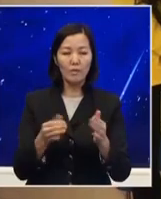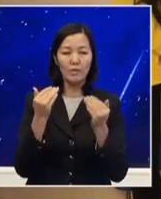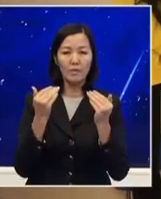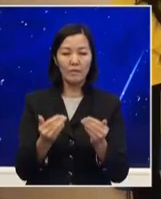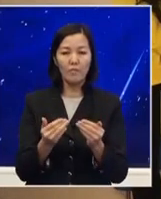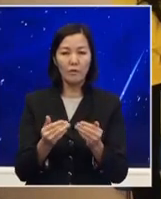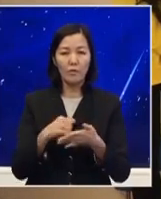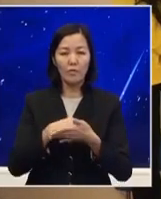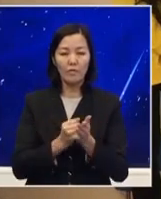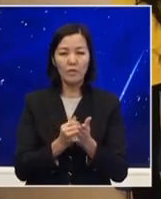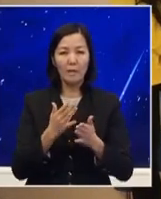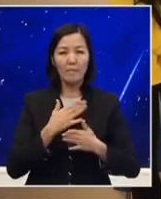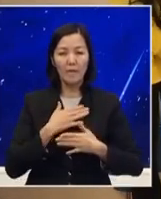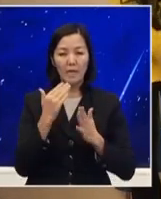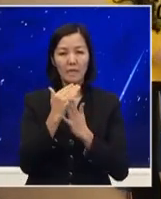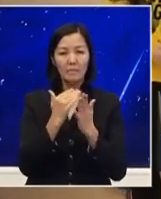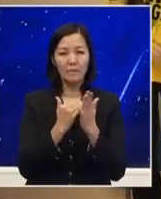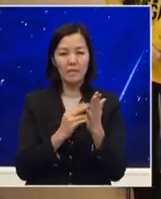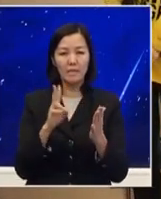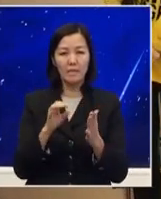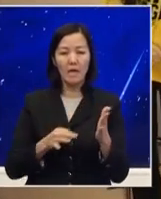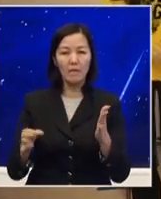мы утверждаем список